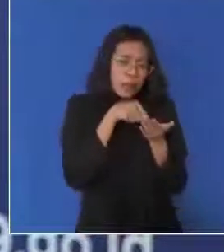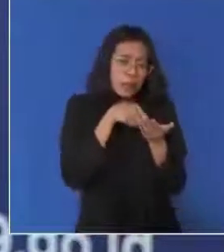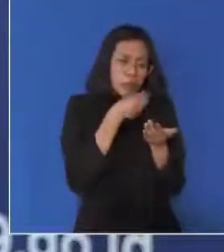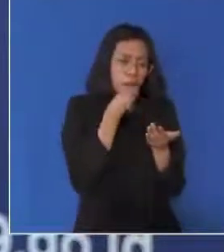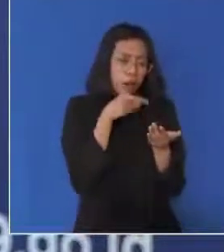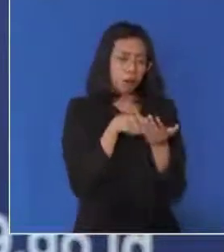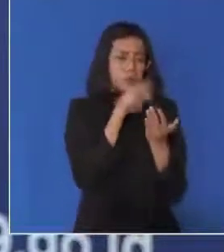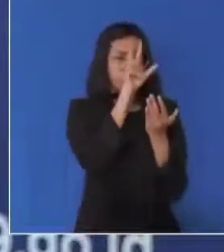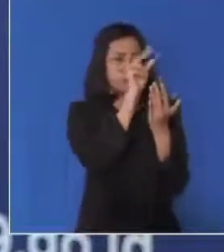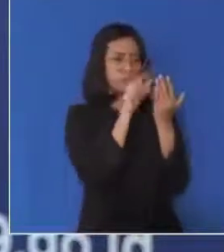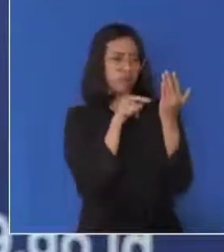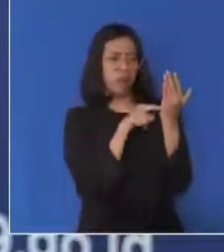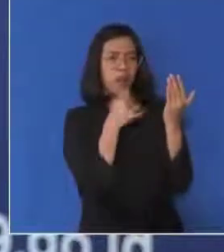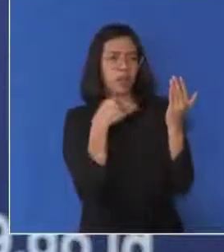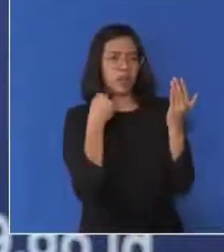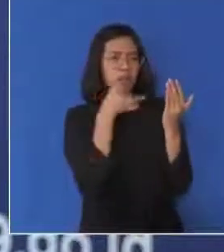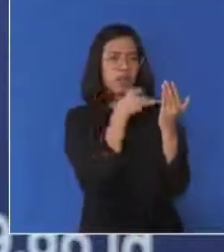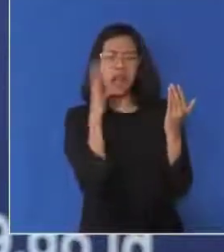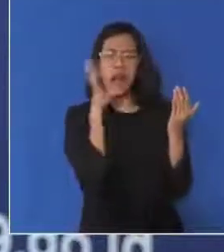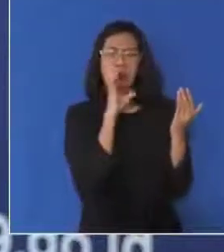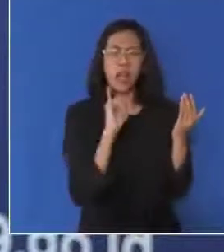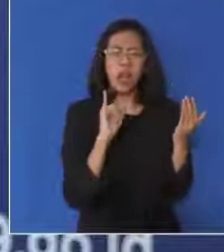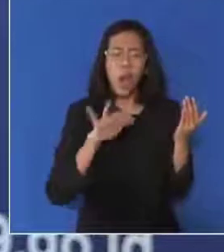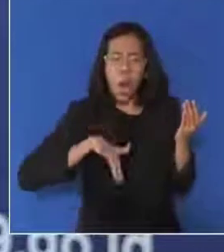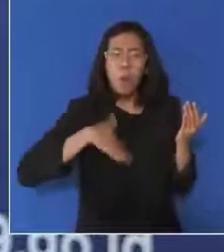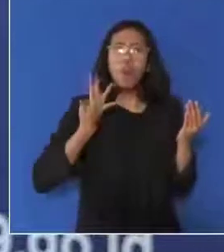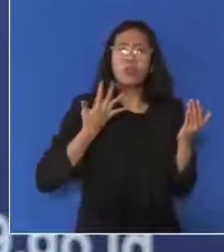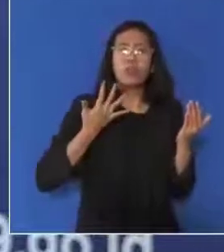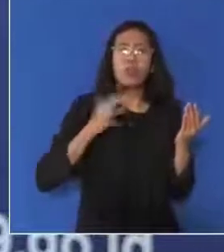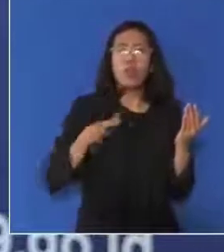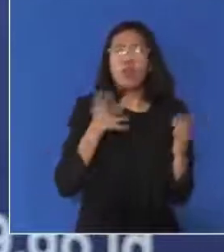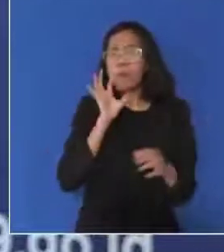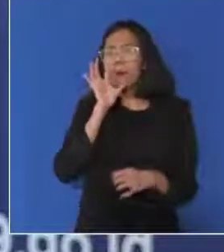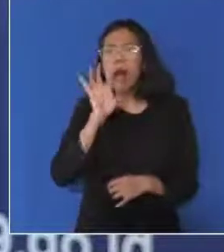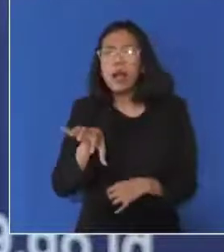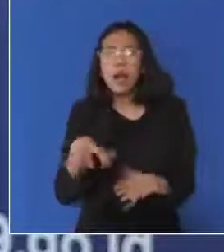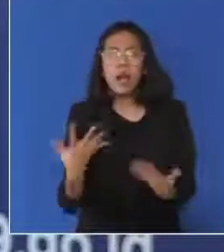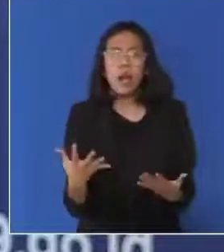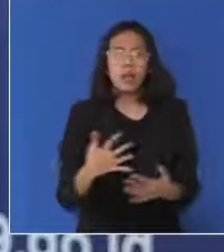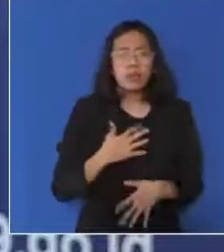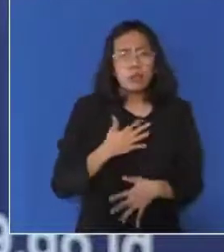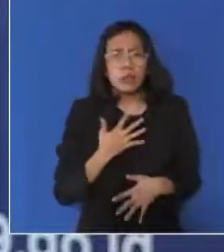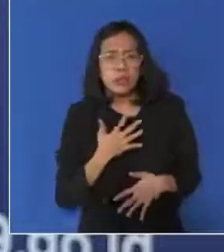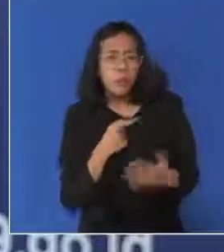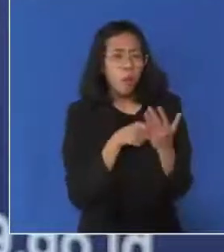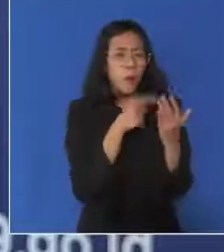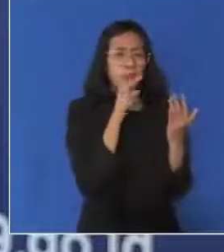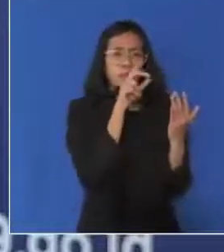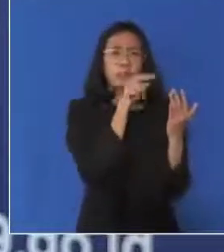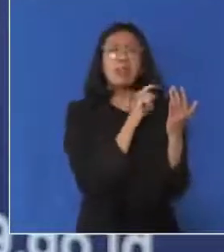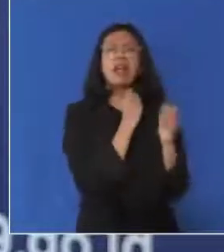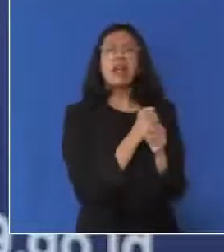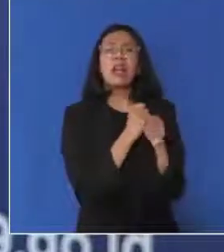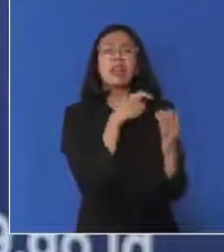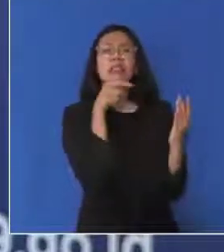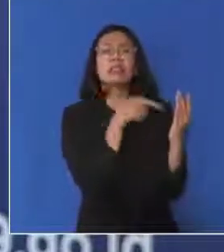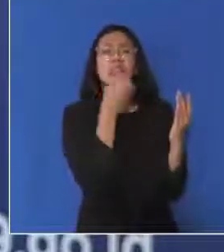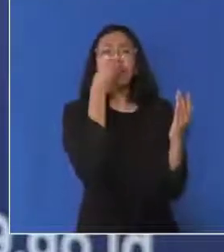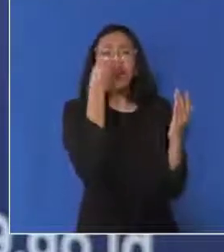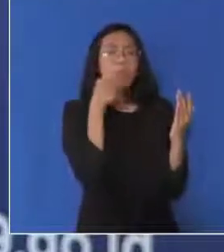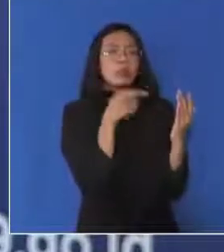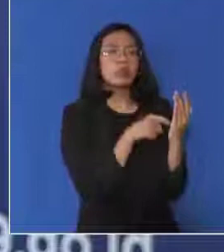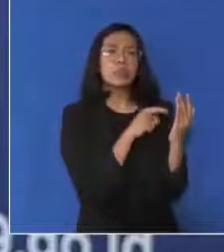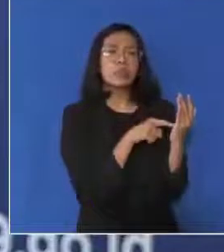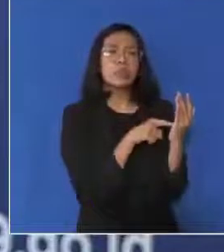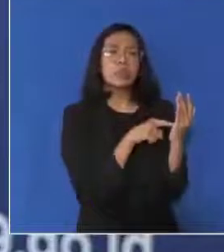ketika membaca isinya itu kita langsung emosi langsung marah langsung gua gusar atau takutan gitu atau mungkin